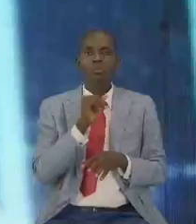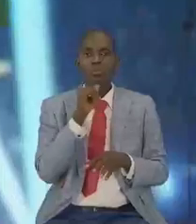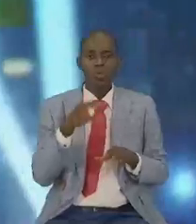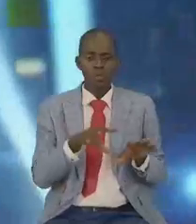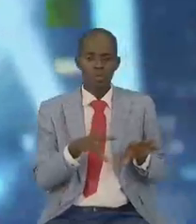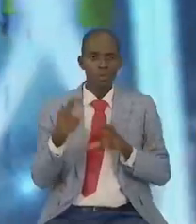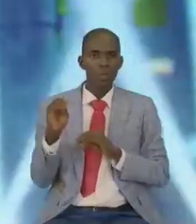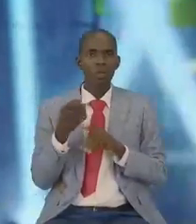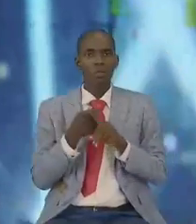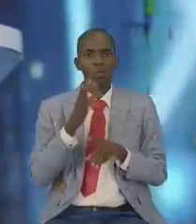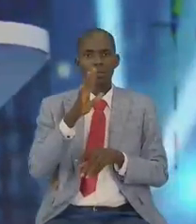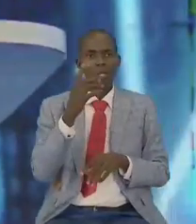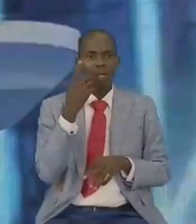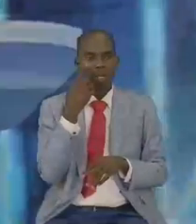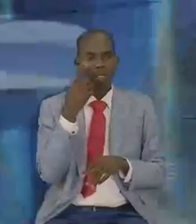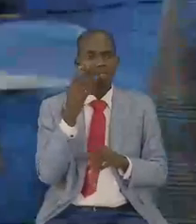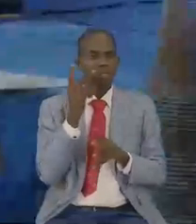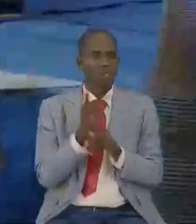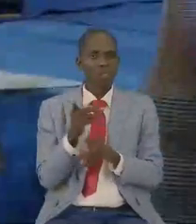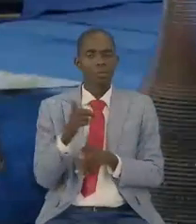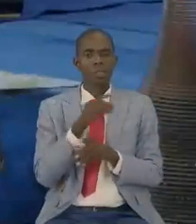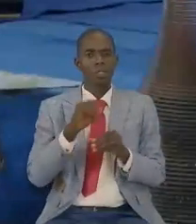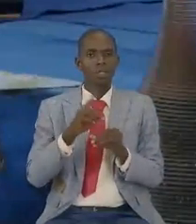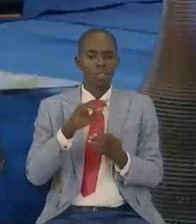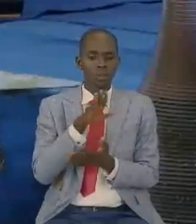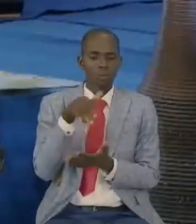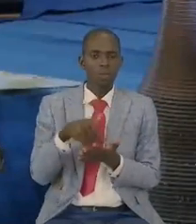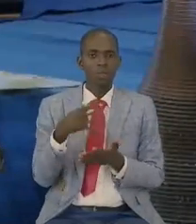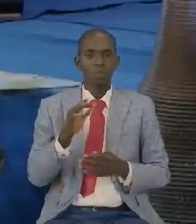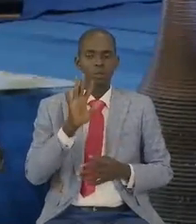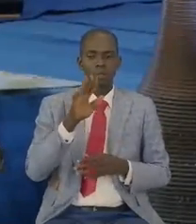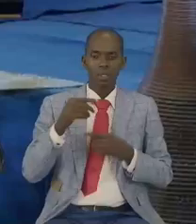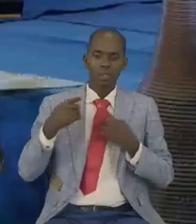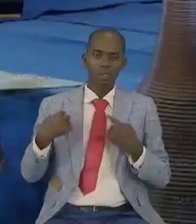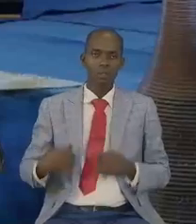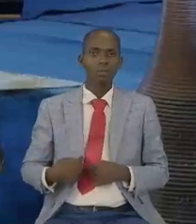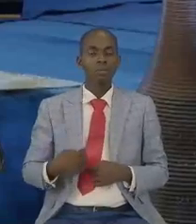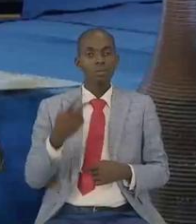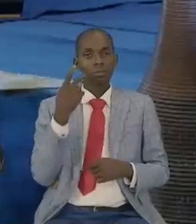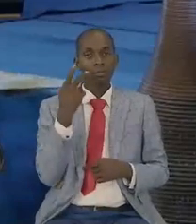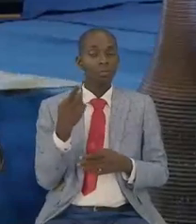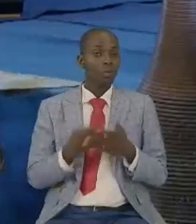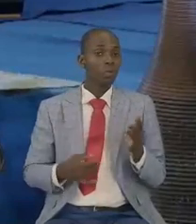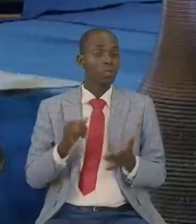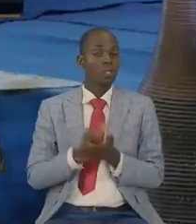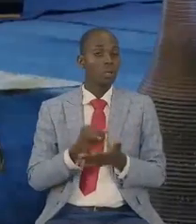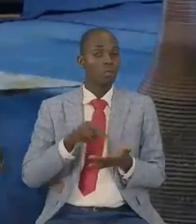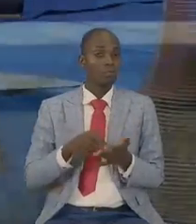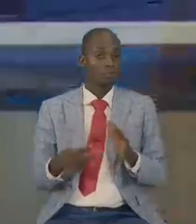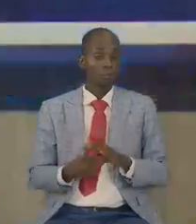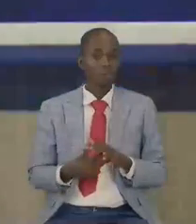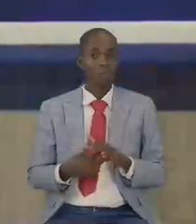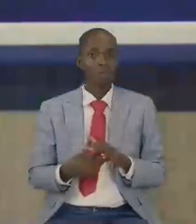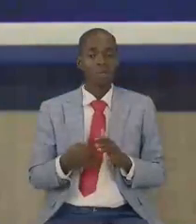s'éloigne pas de tes yeux, garde-les dans le fond de ton cœur. Voyons cela, ce que cette